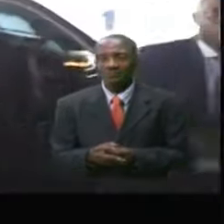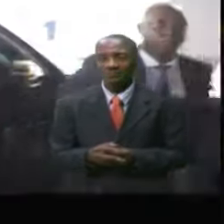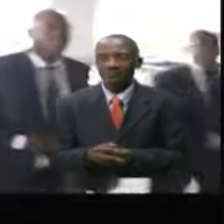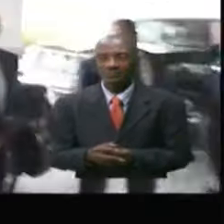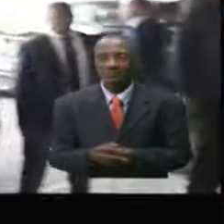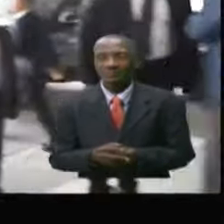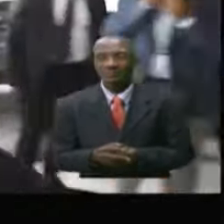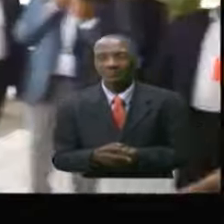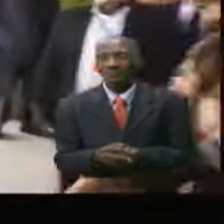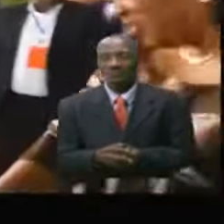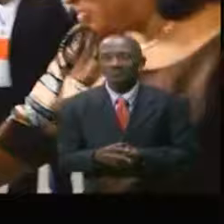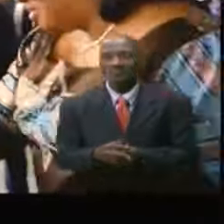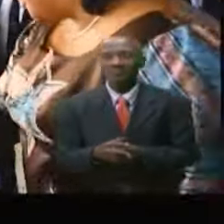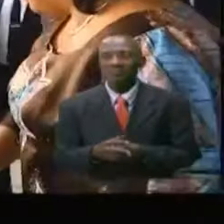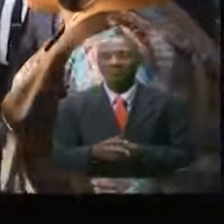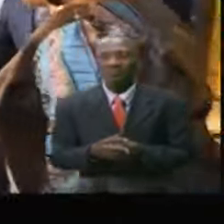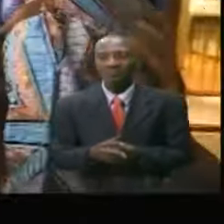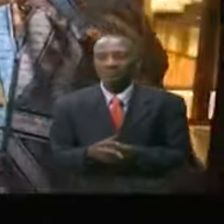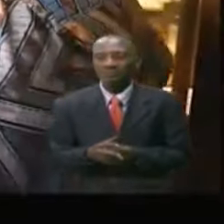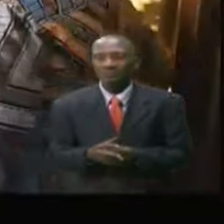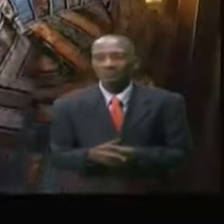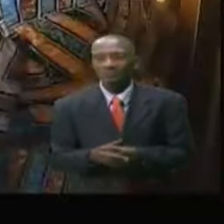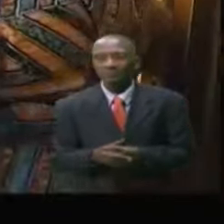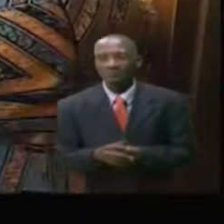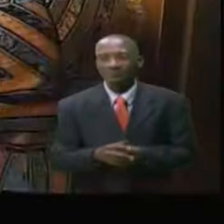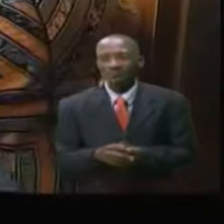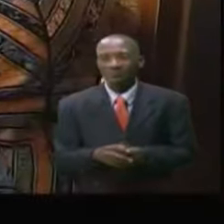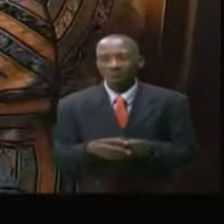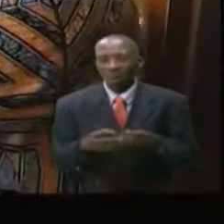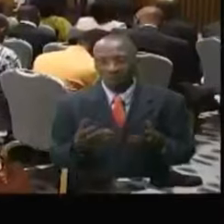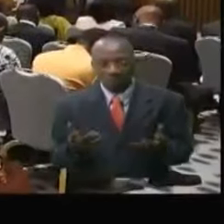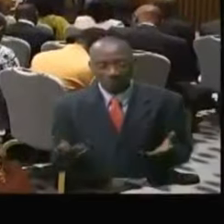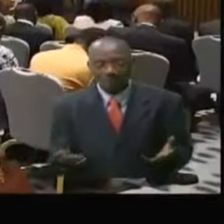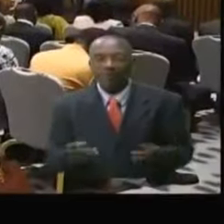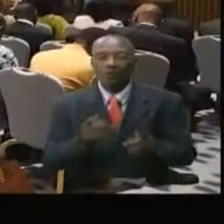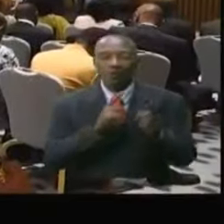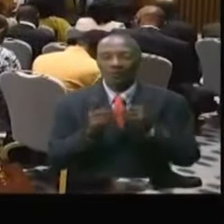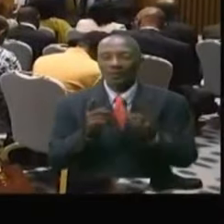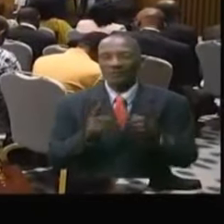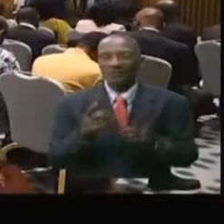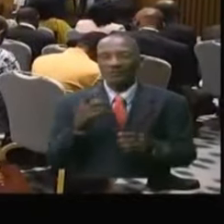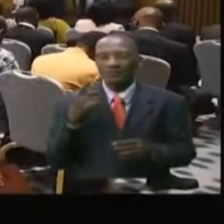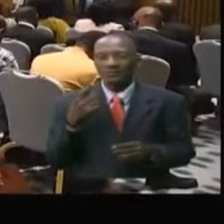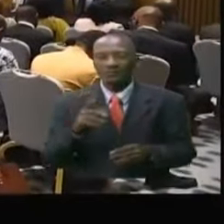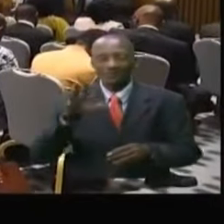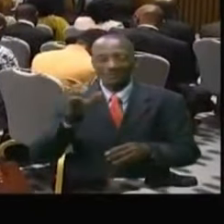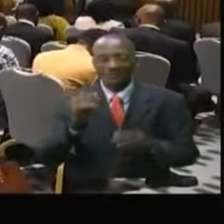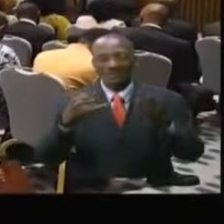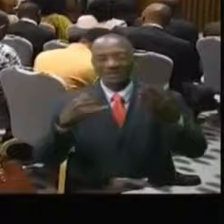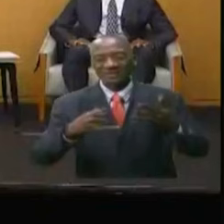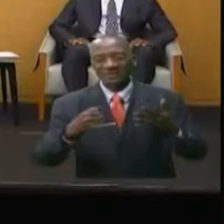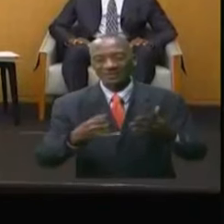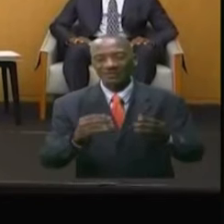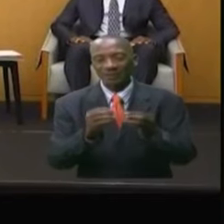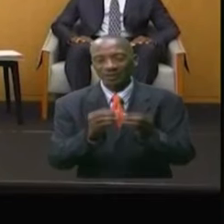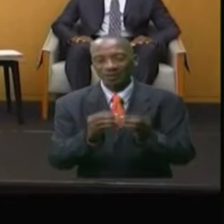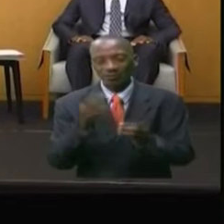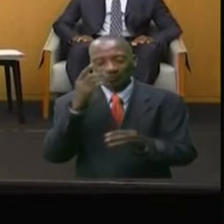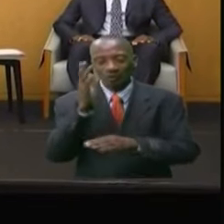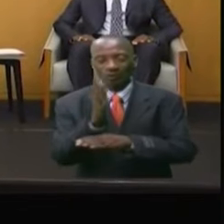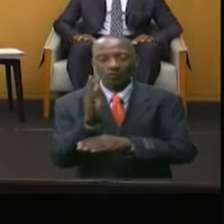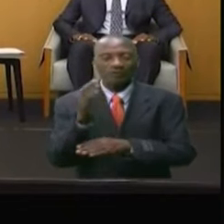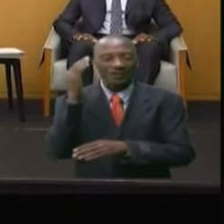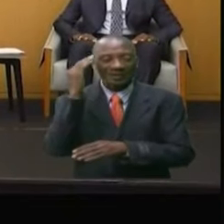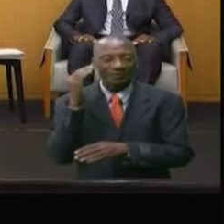Que faudra-t-il attendre des recommandations et leur mise en œuvre à l'issue de la 56e session du Conseil des ministres